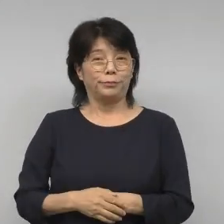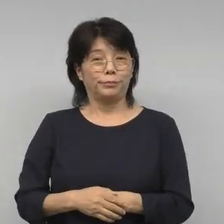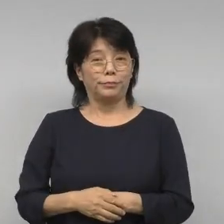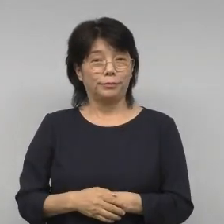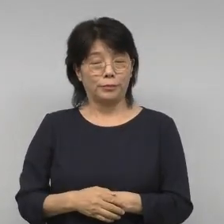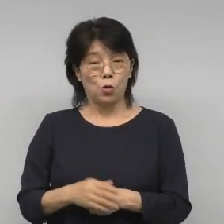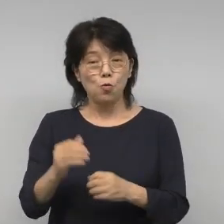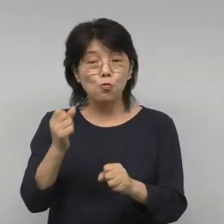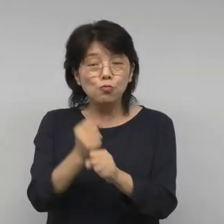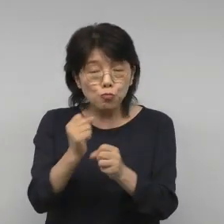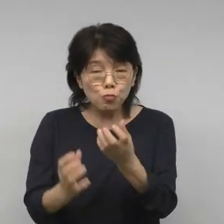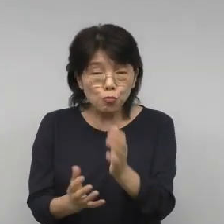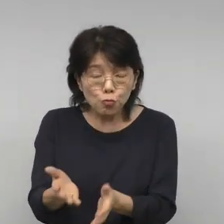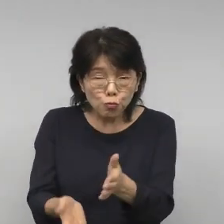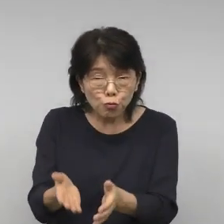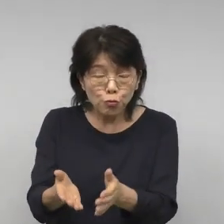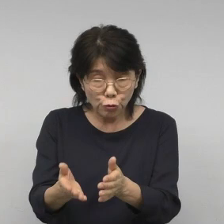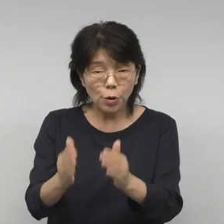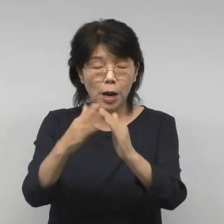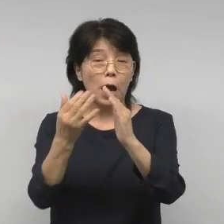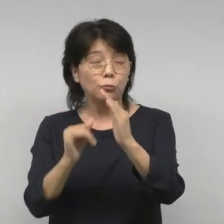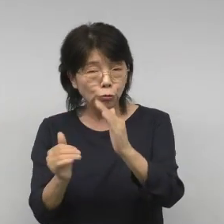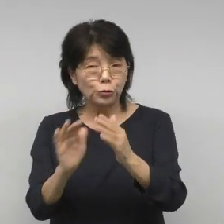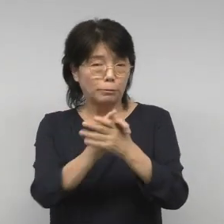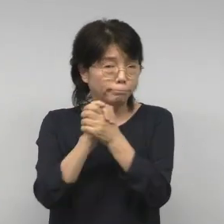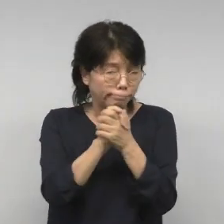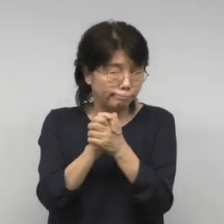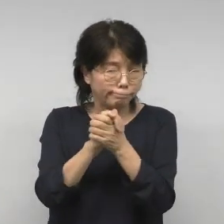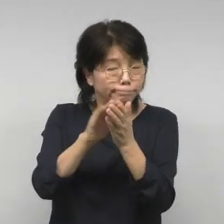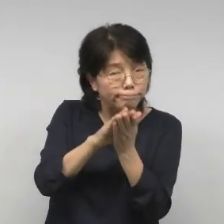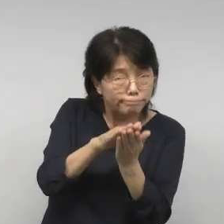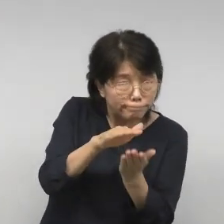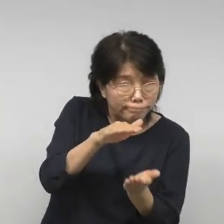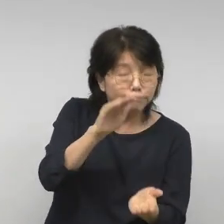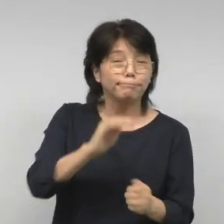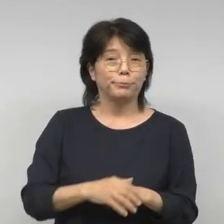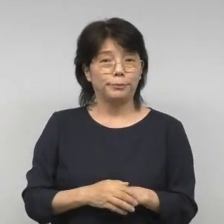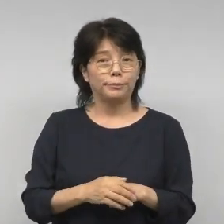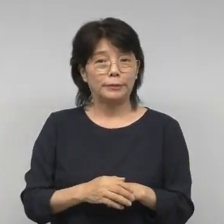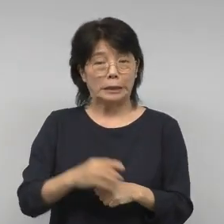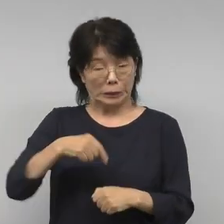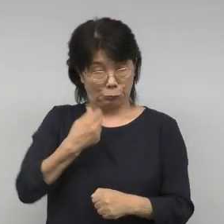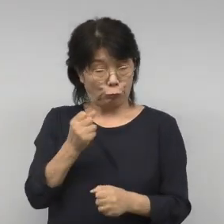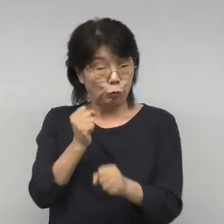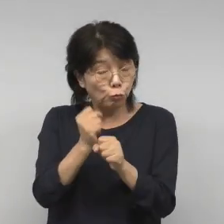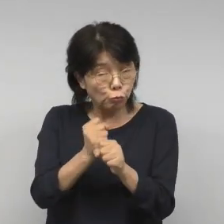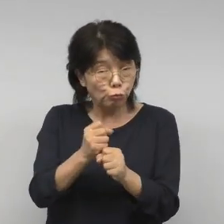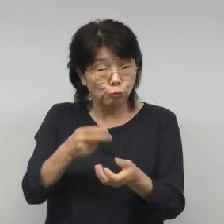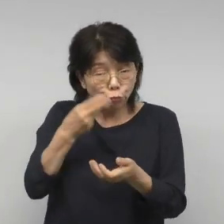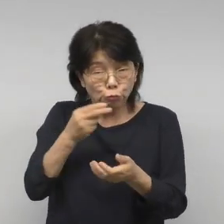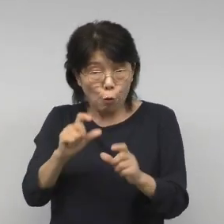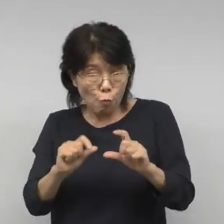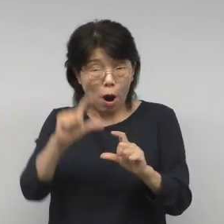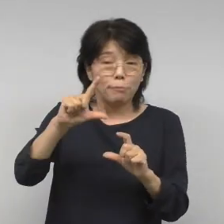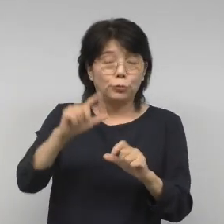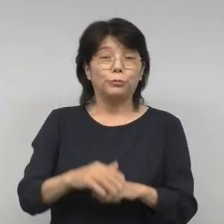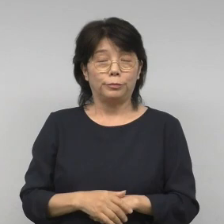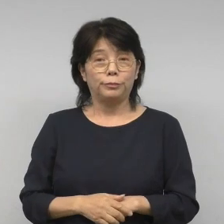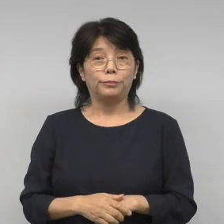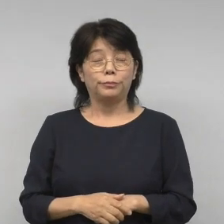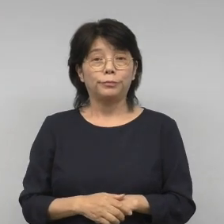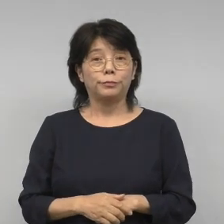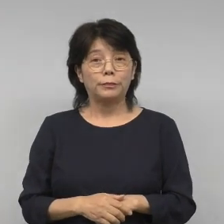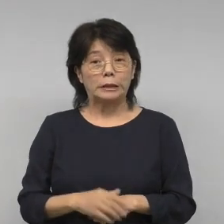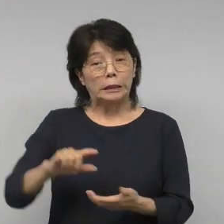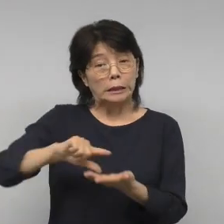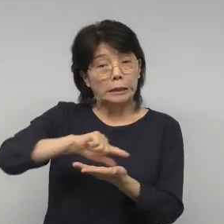菜を作る過程で、家族との絆が深まったり、まあ、自給率アップみたいなこともあるかと思いますが、まあ、同時にですね、